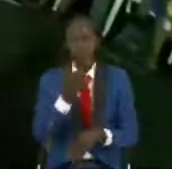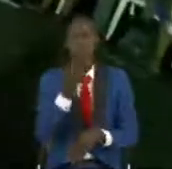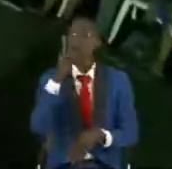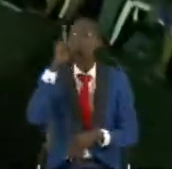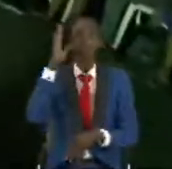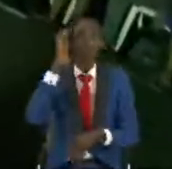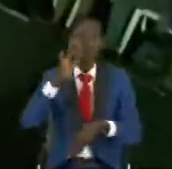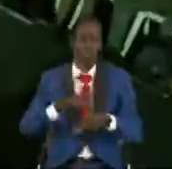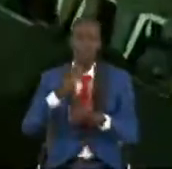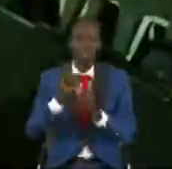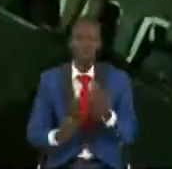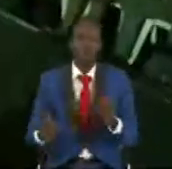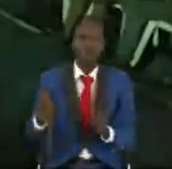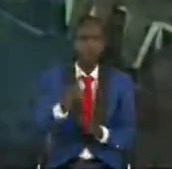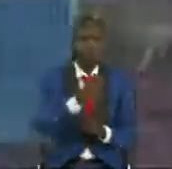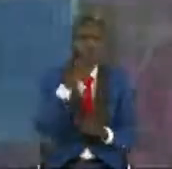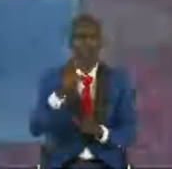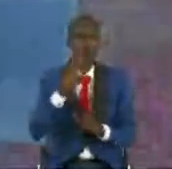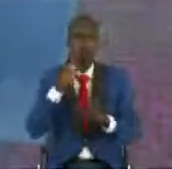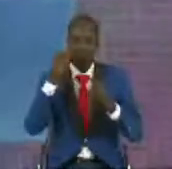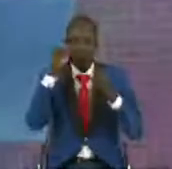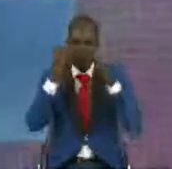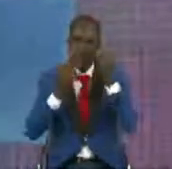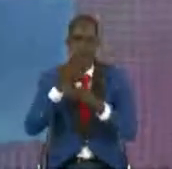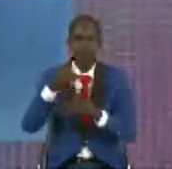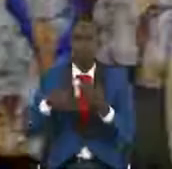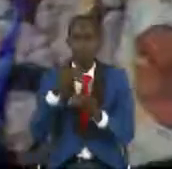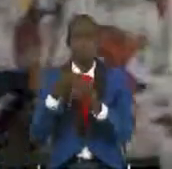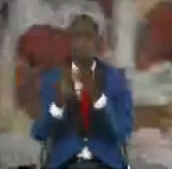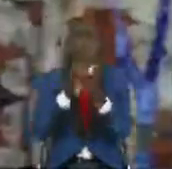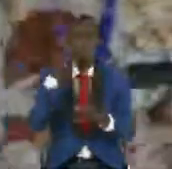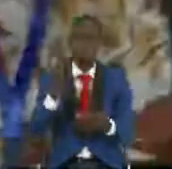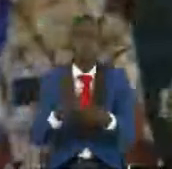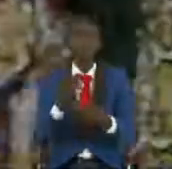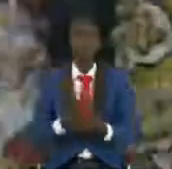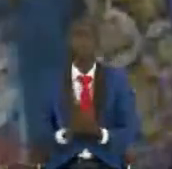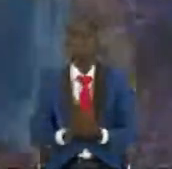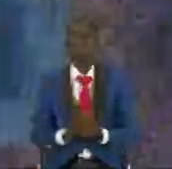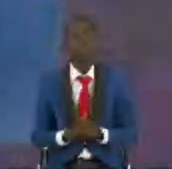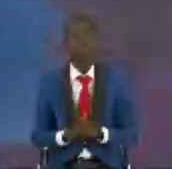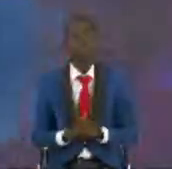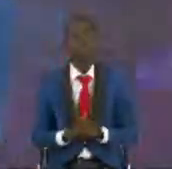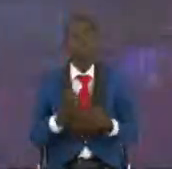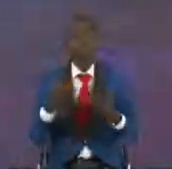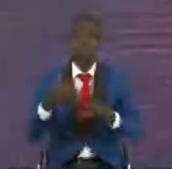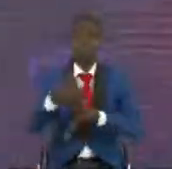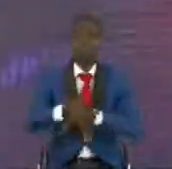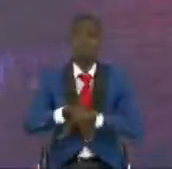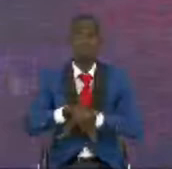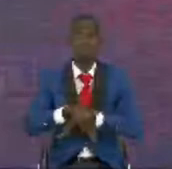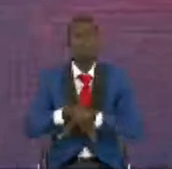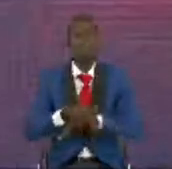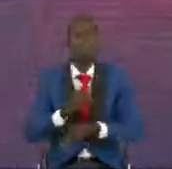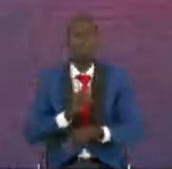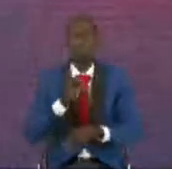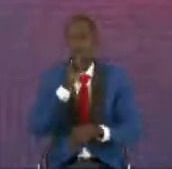va toucher tout le monde au nom de Jésus. Ce soir,